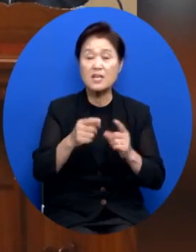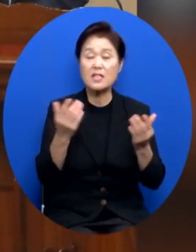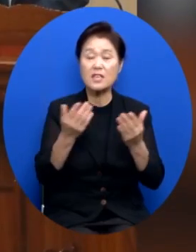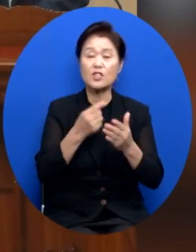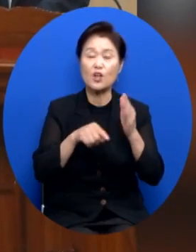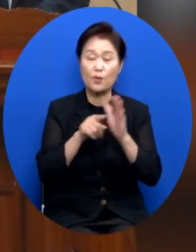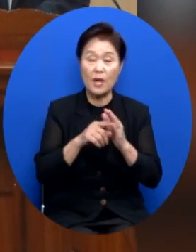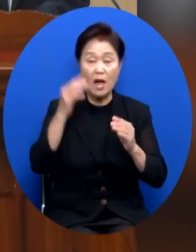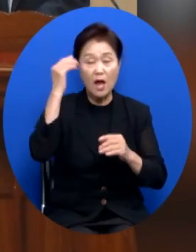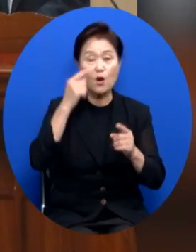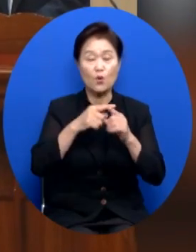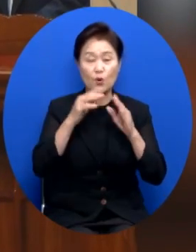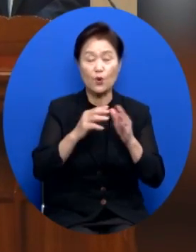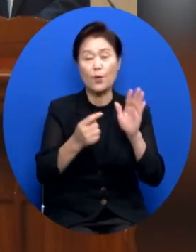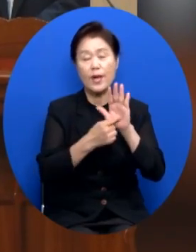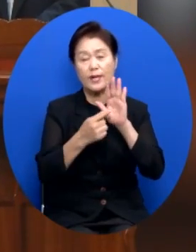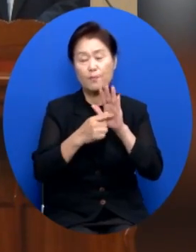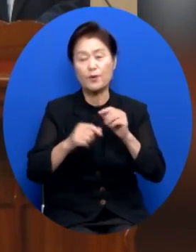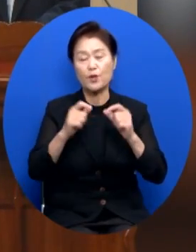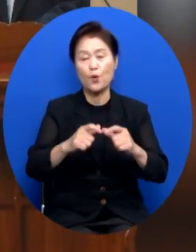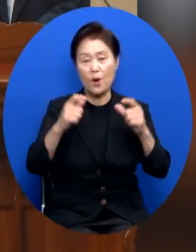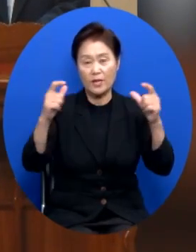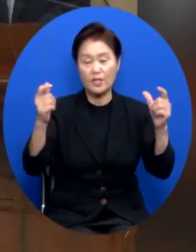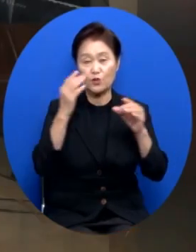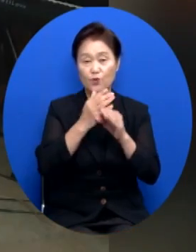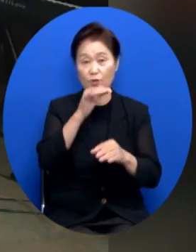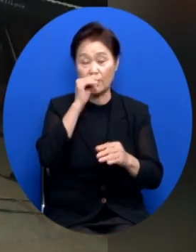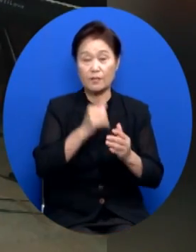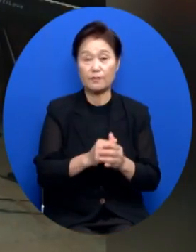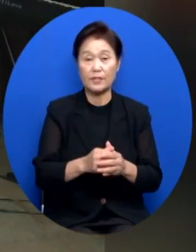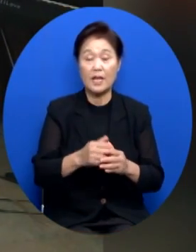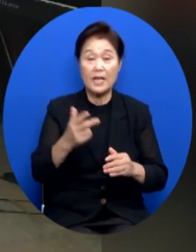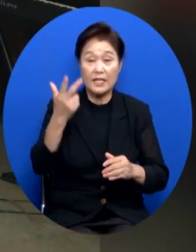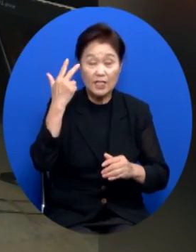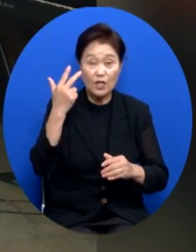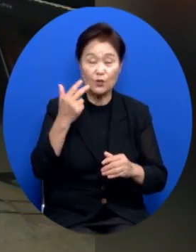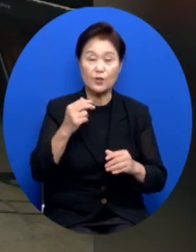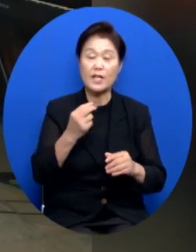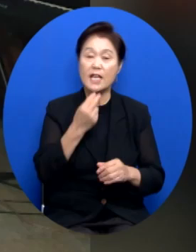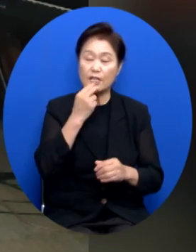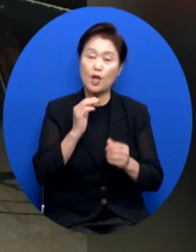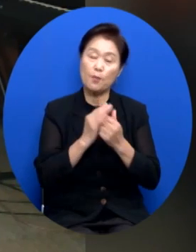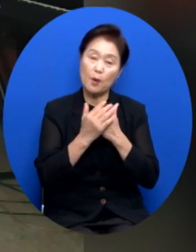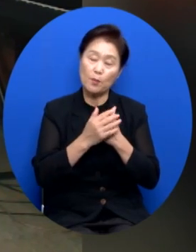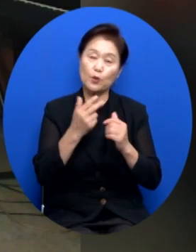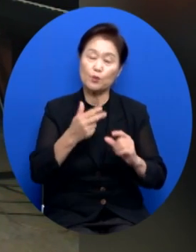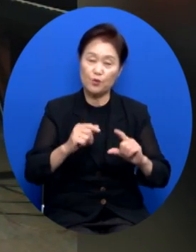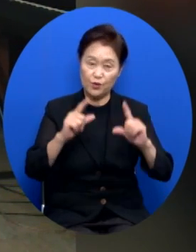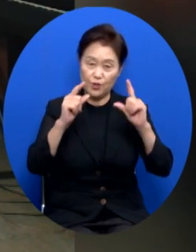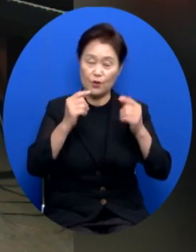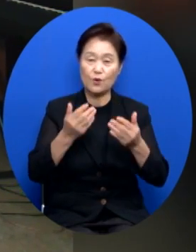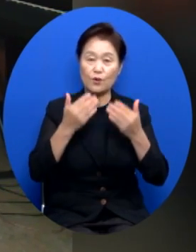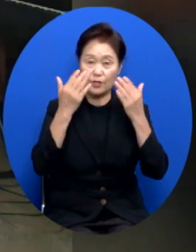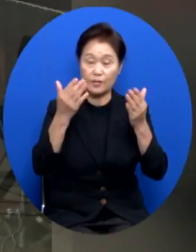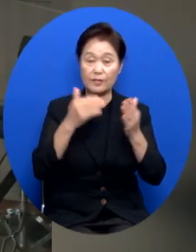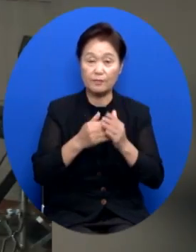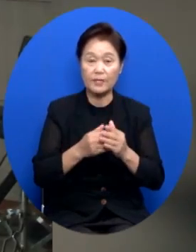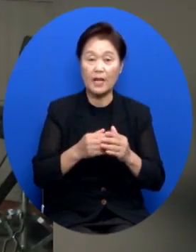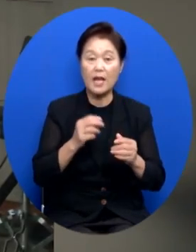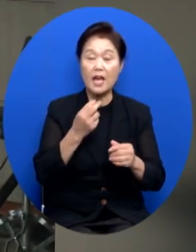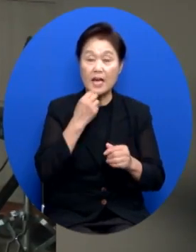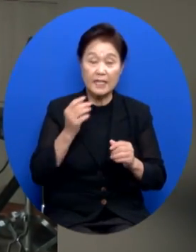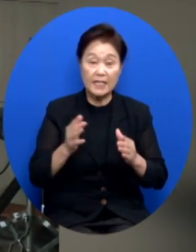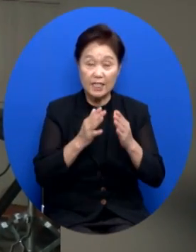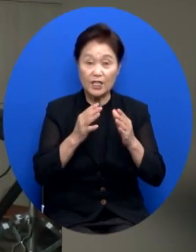한국교회 캠페인이 확산하고 있습니다. 한국교회는 지난 주일을 생명보듬주일로 보냈습니다.